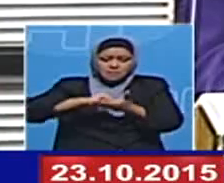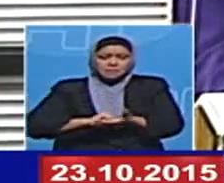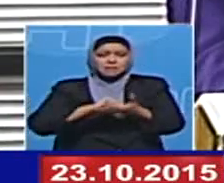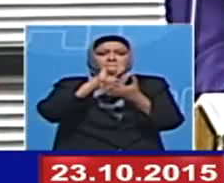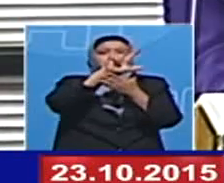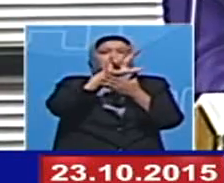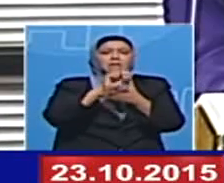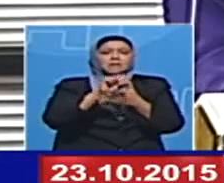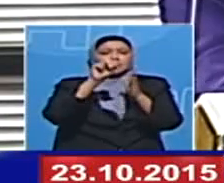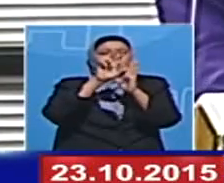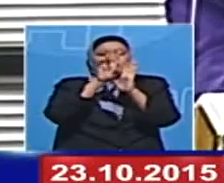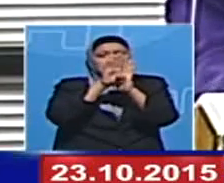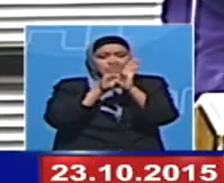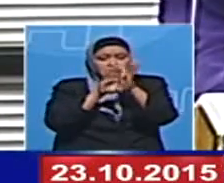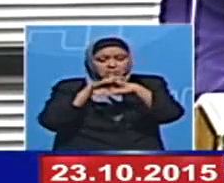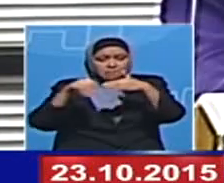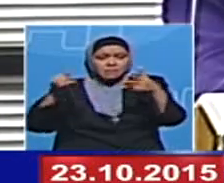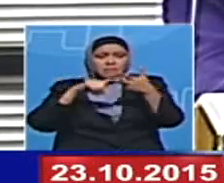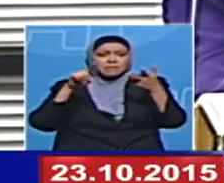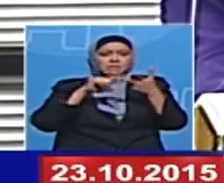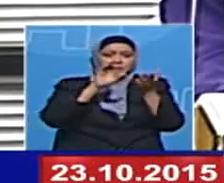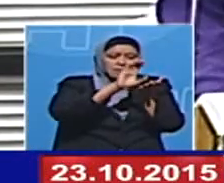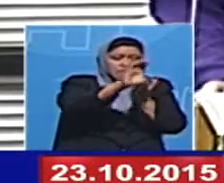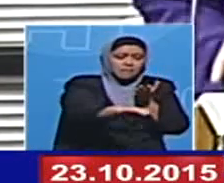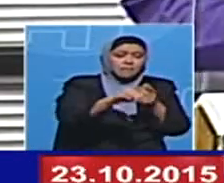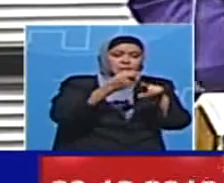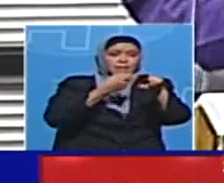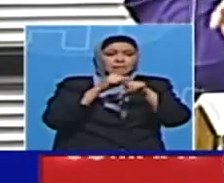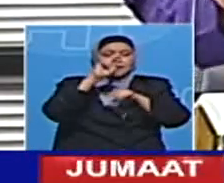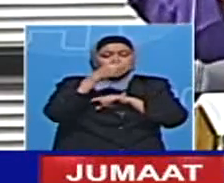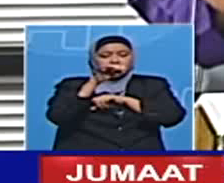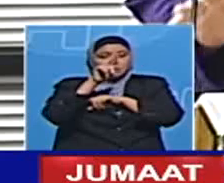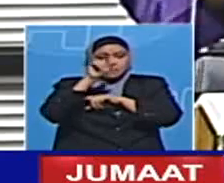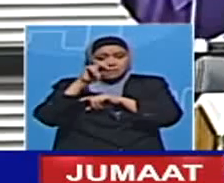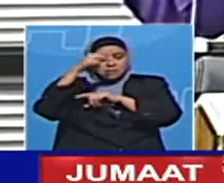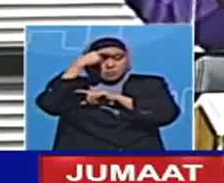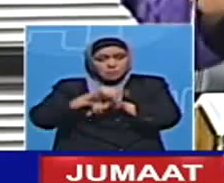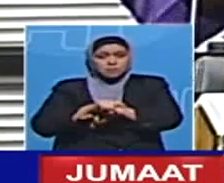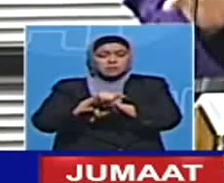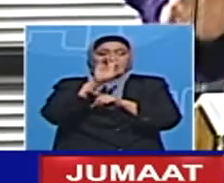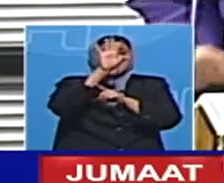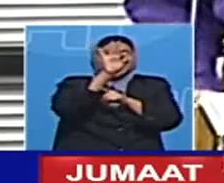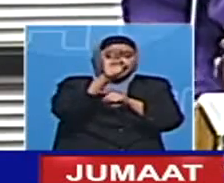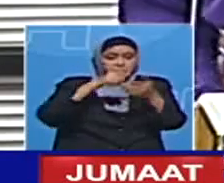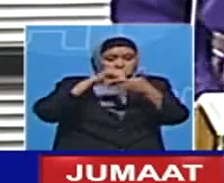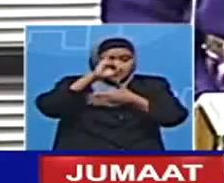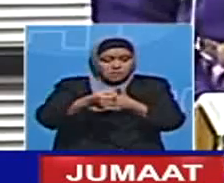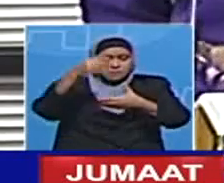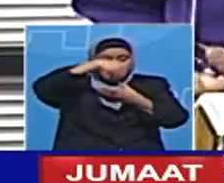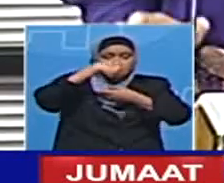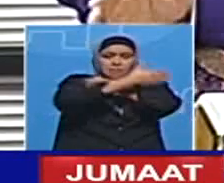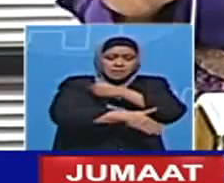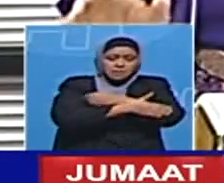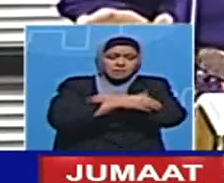pelaburan r6.7 bilion oleh Khazanah nasional berhad dalam sembilan projek domestik berimpak tinggi seperti